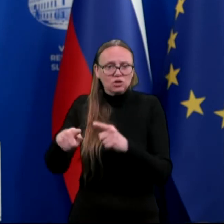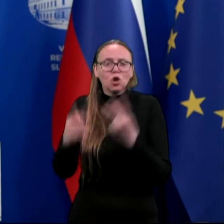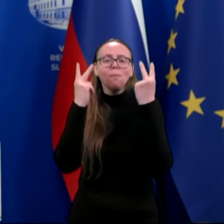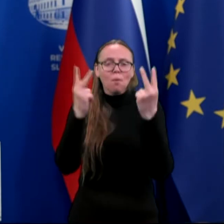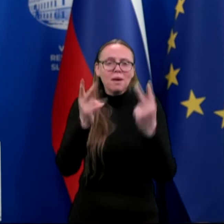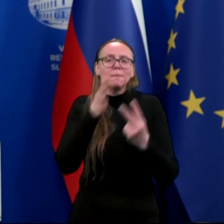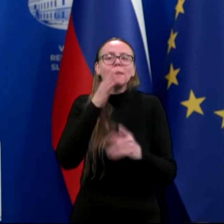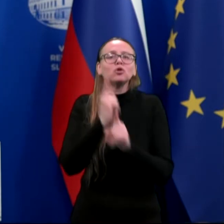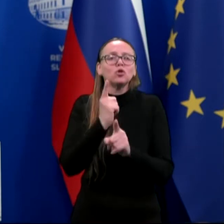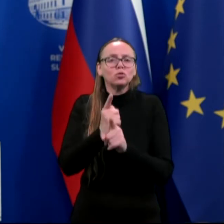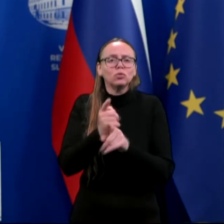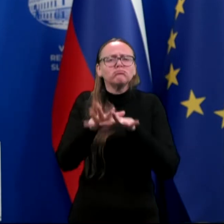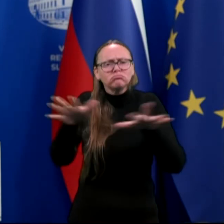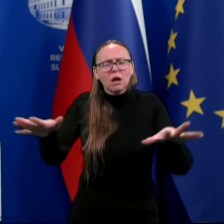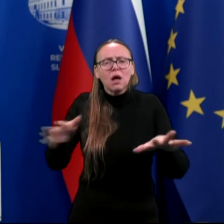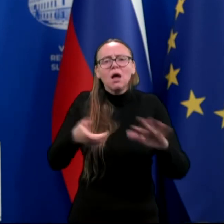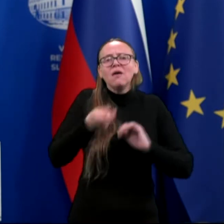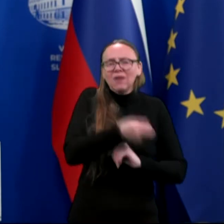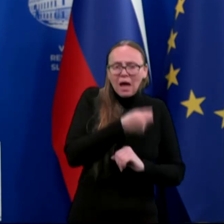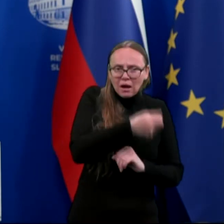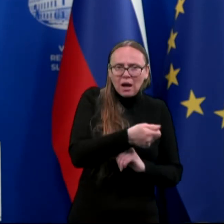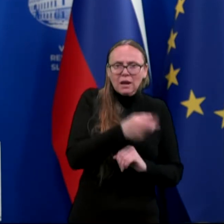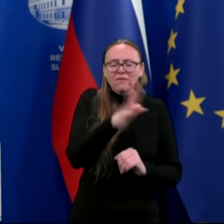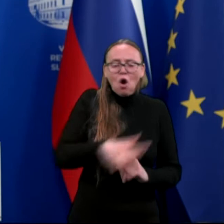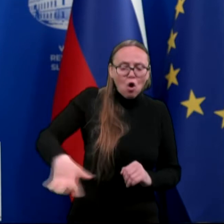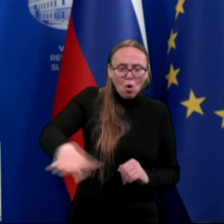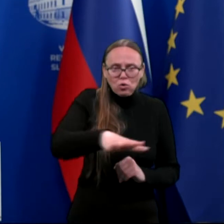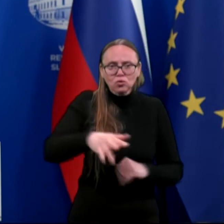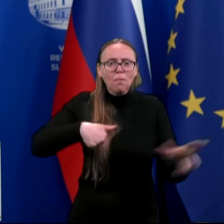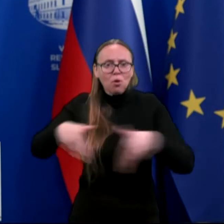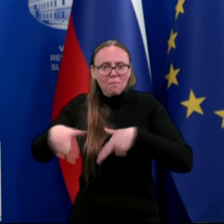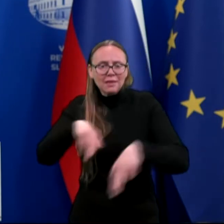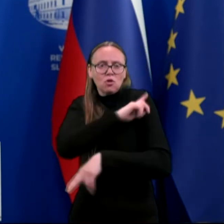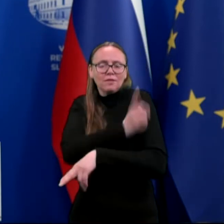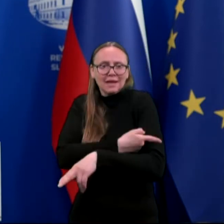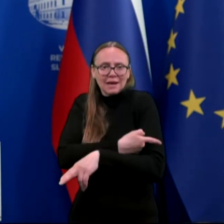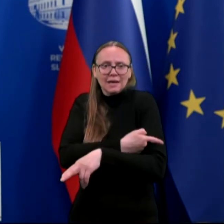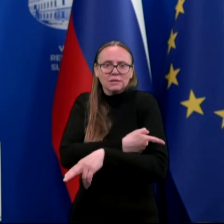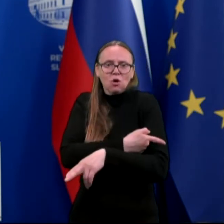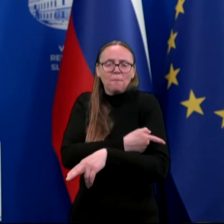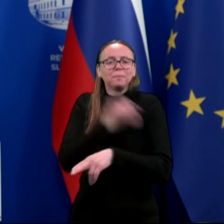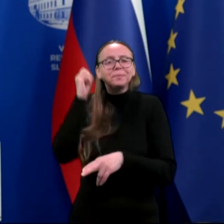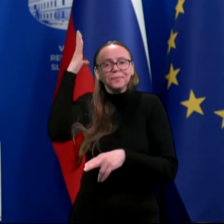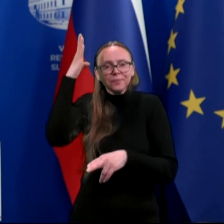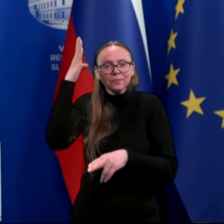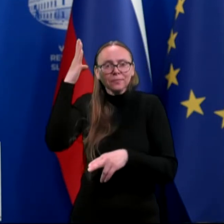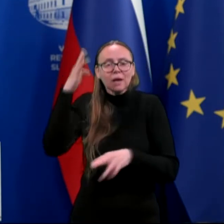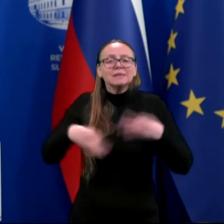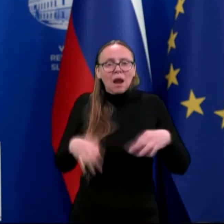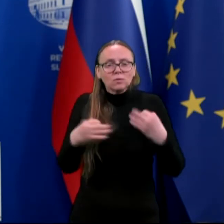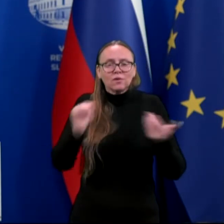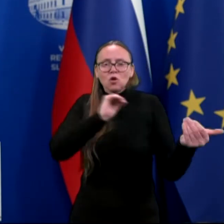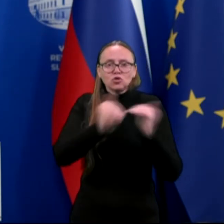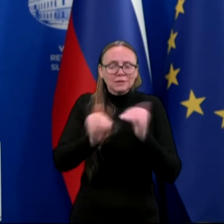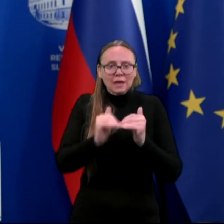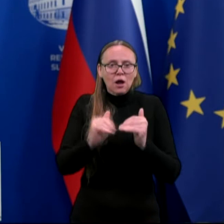Pomembna bodo tudi obširna vlaganja, tako v okoljsko, prometno, energetsko, izobraževalno, zdravstveno,